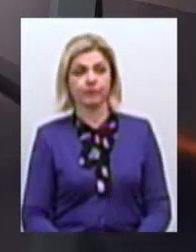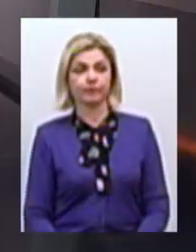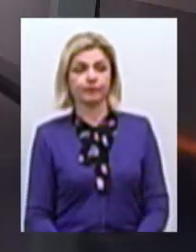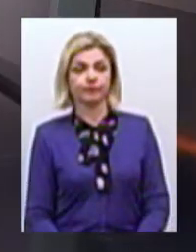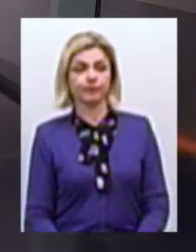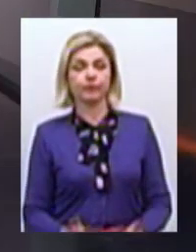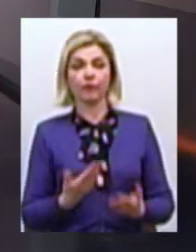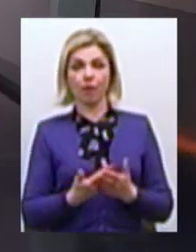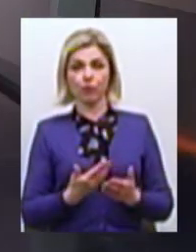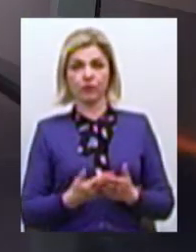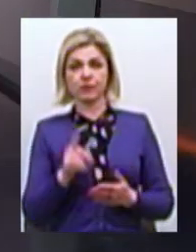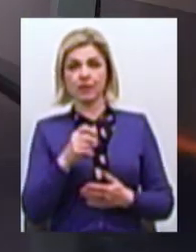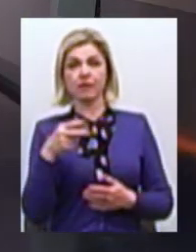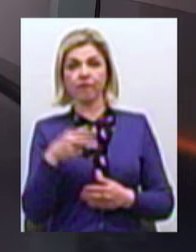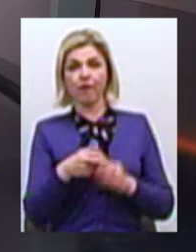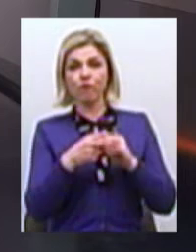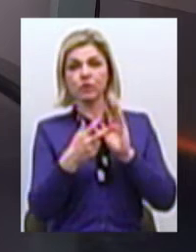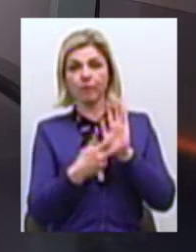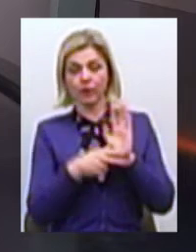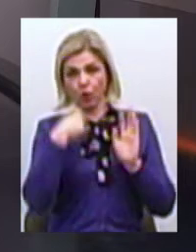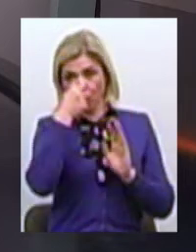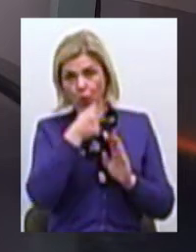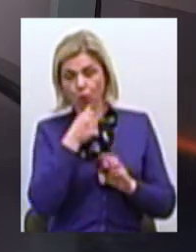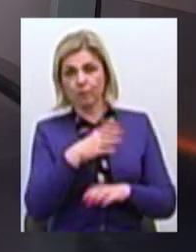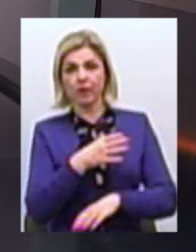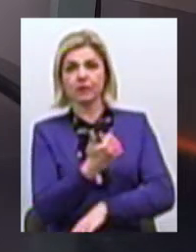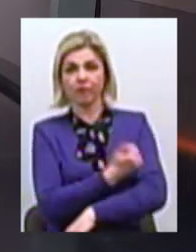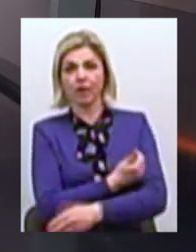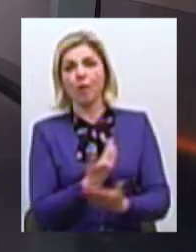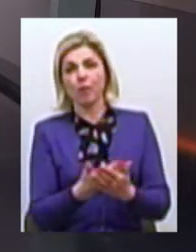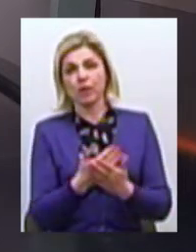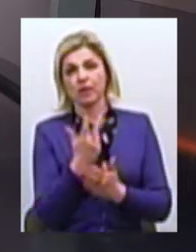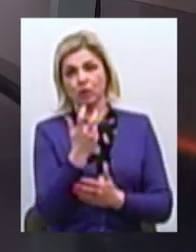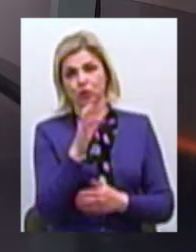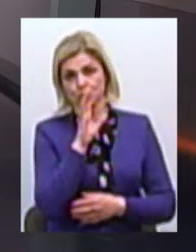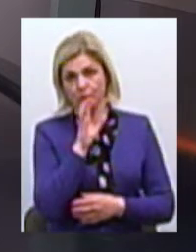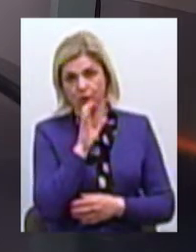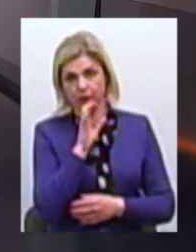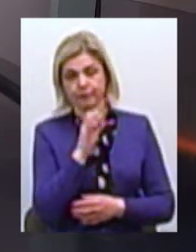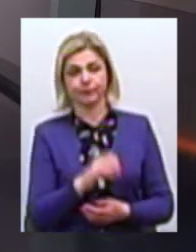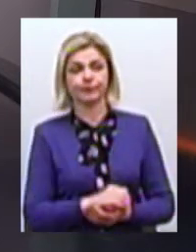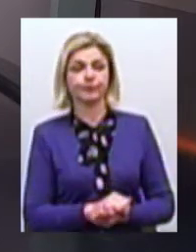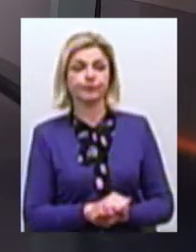сказать. Ну, допустим, за 2018 год было стерилизовано около 300 собак.